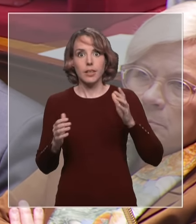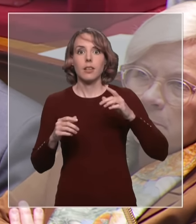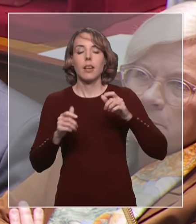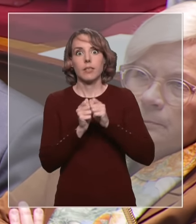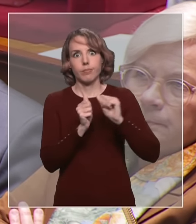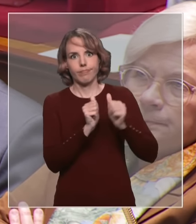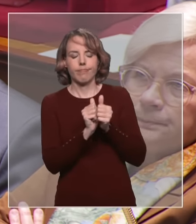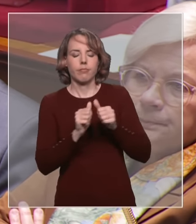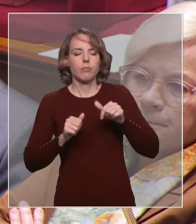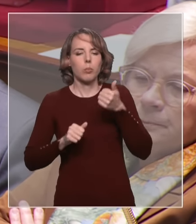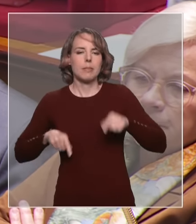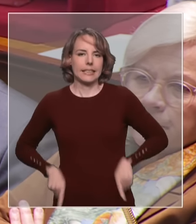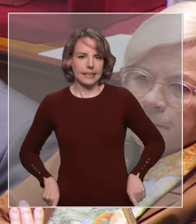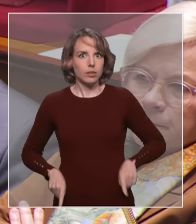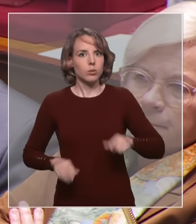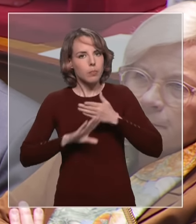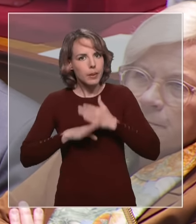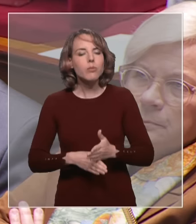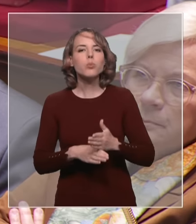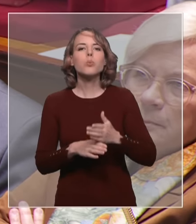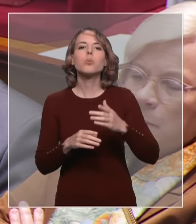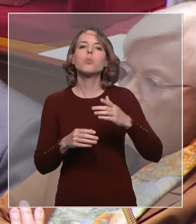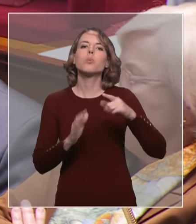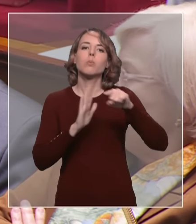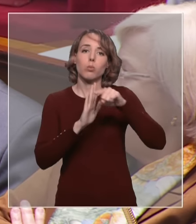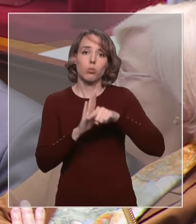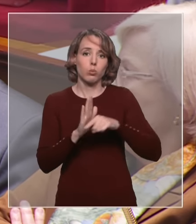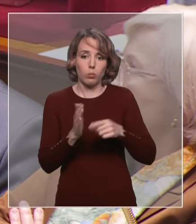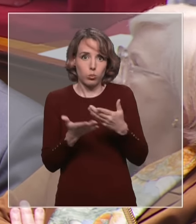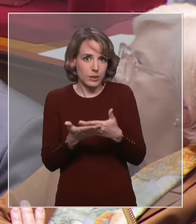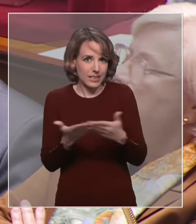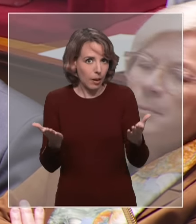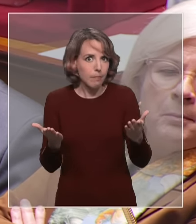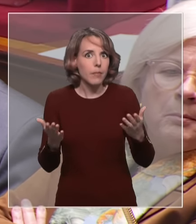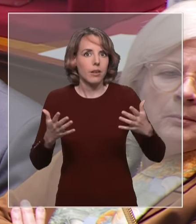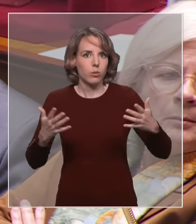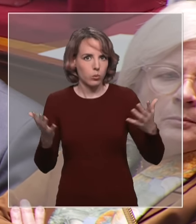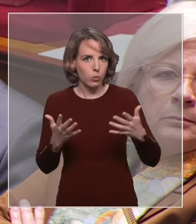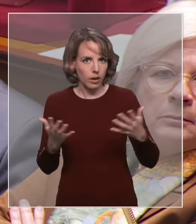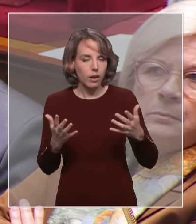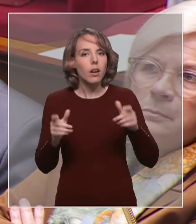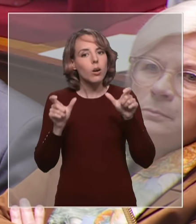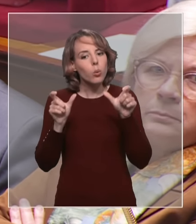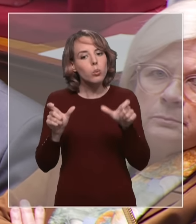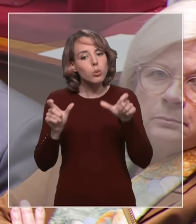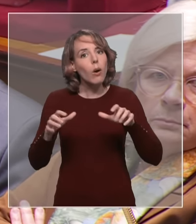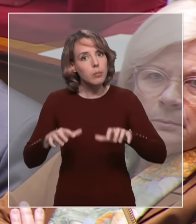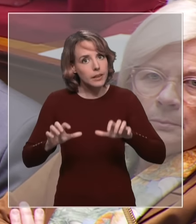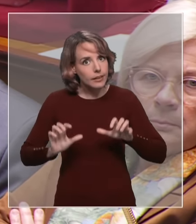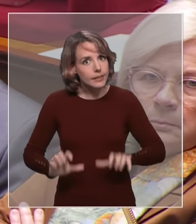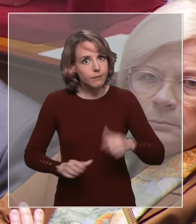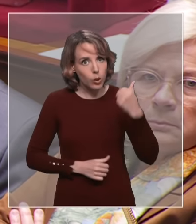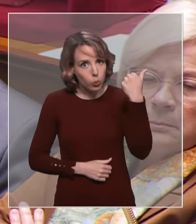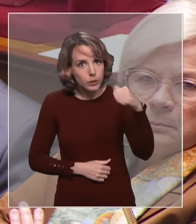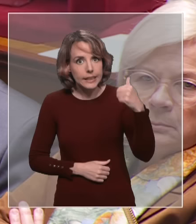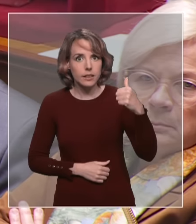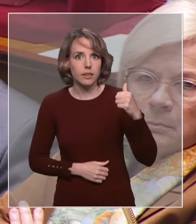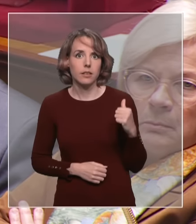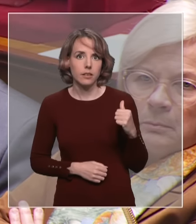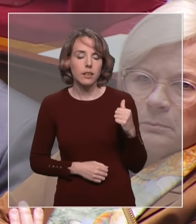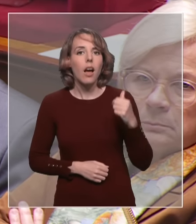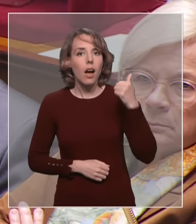avons pris une mesure de simplification qui était très attendue par le monde agricole, qui consiste en un contrôle administratif unique, pas plus